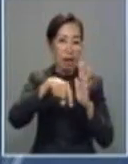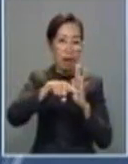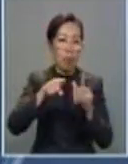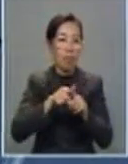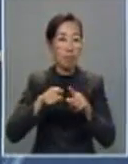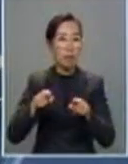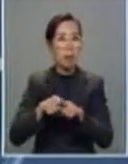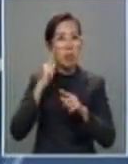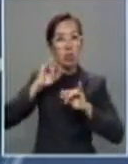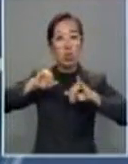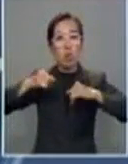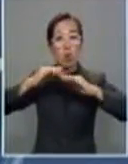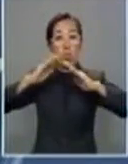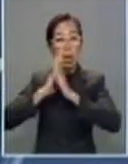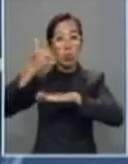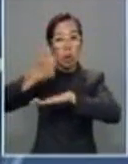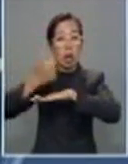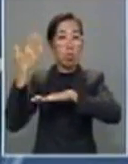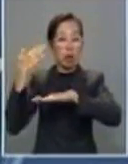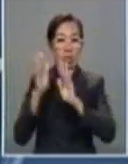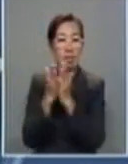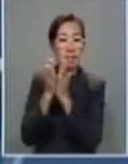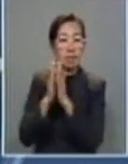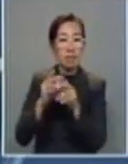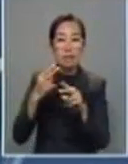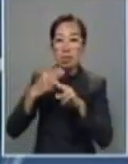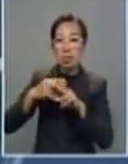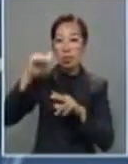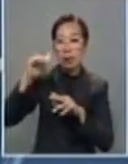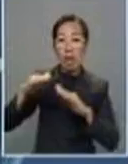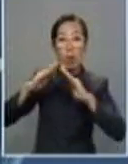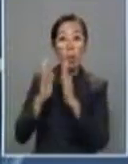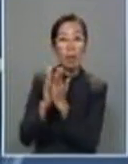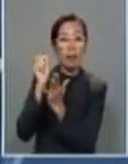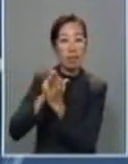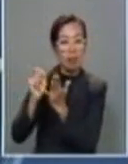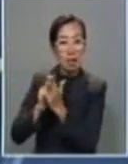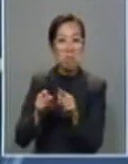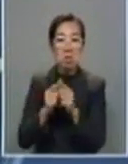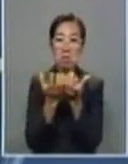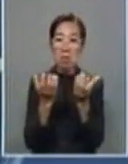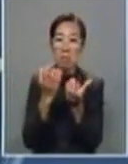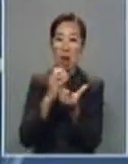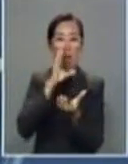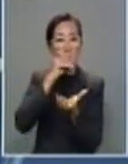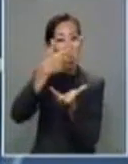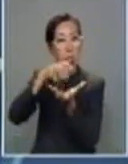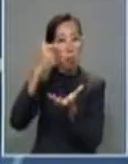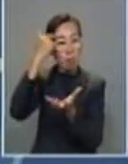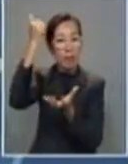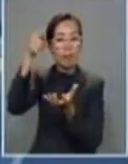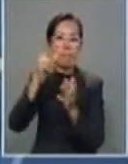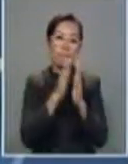หนังสือเรื่องเด็กวัดอ่ะนะฮะนั่นแหละครับท่านก็เป็นนักเทศเนาะท่านก็อยากให้ทำอะไร